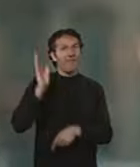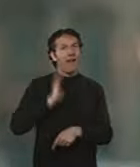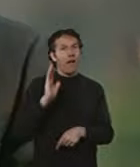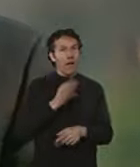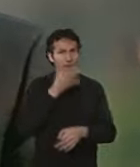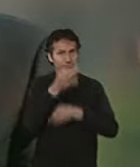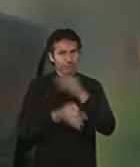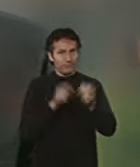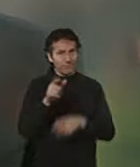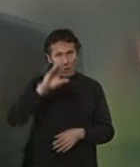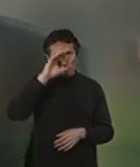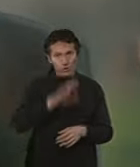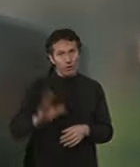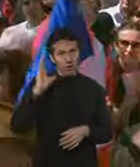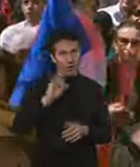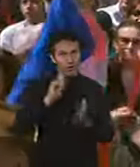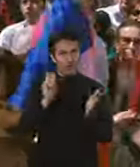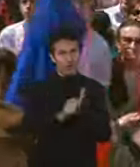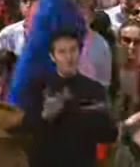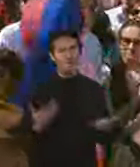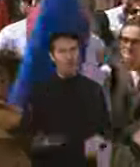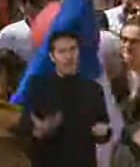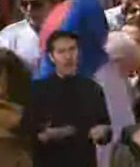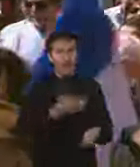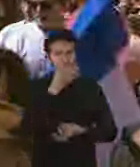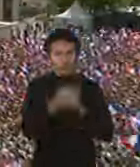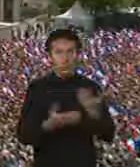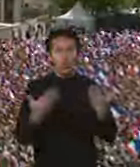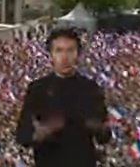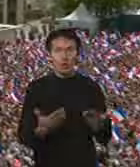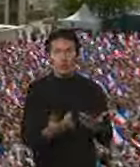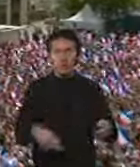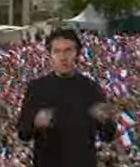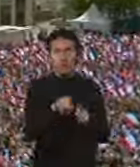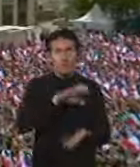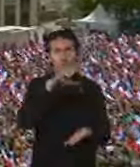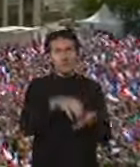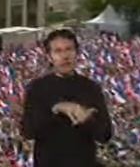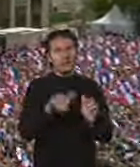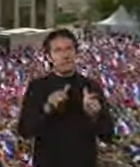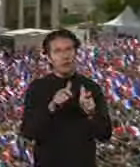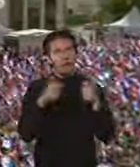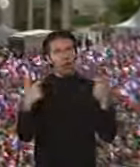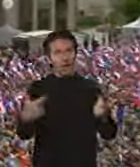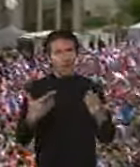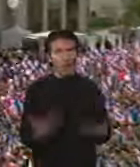comment parlait le général de Gaulle n aujourui sur la place du